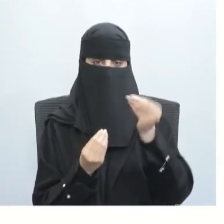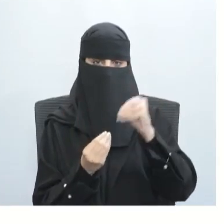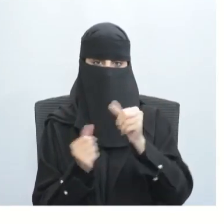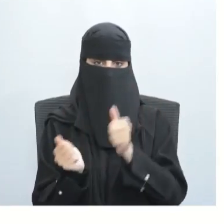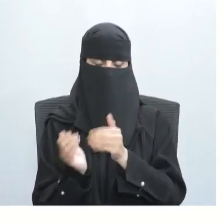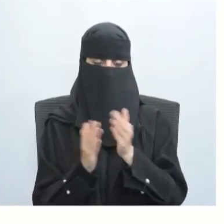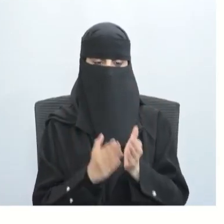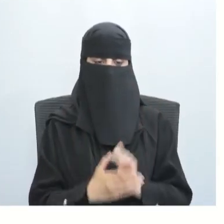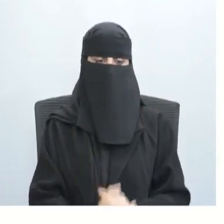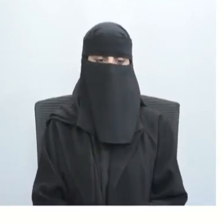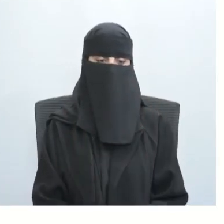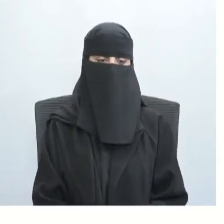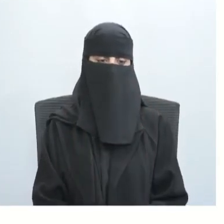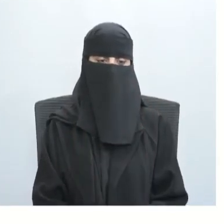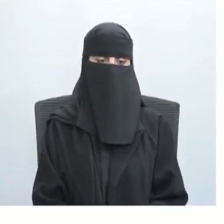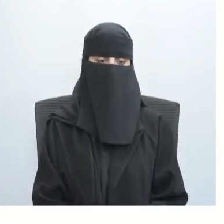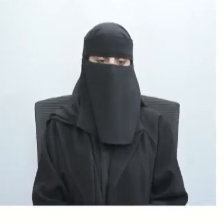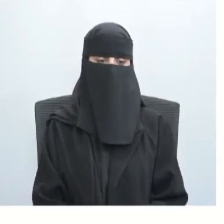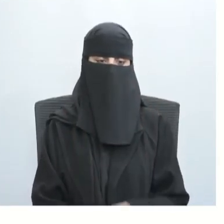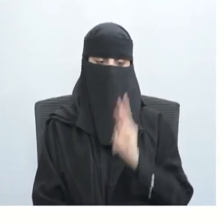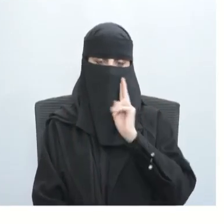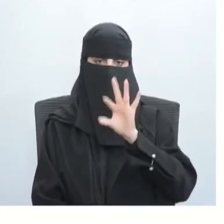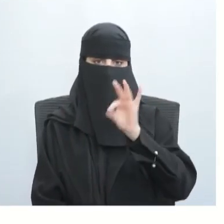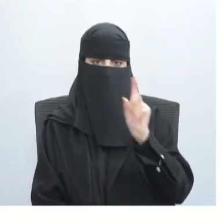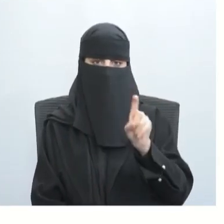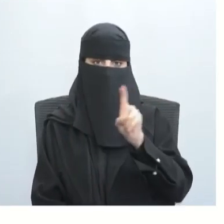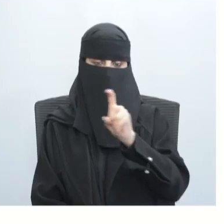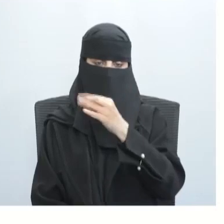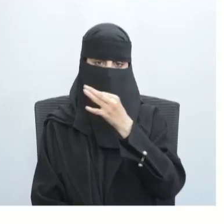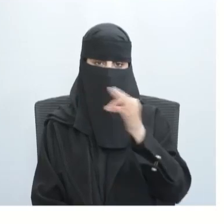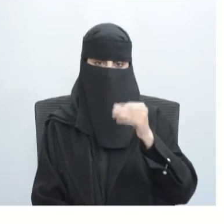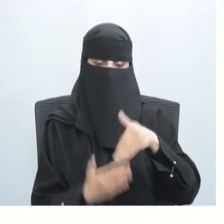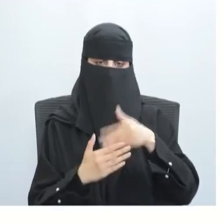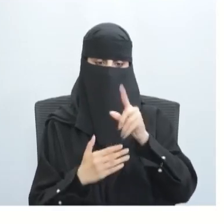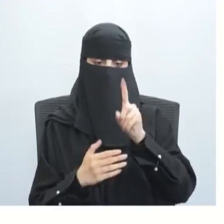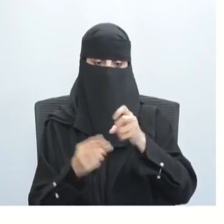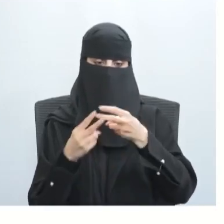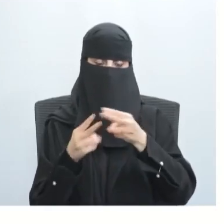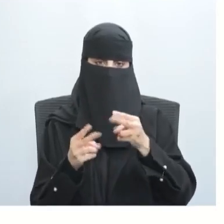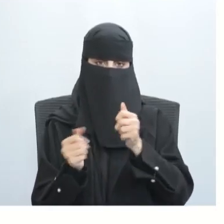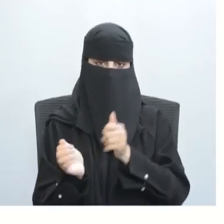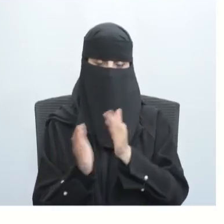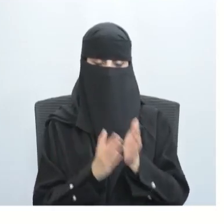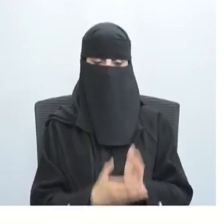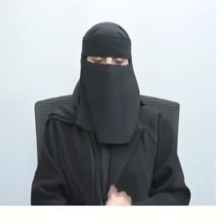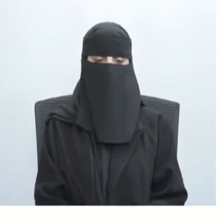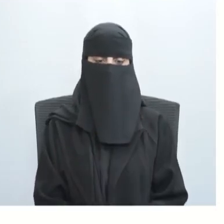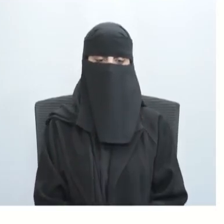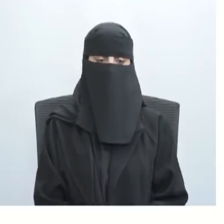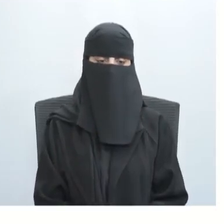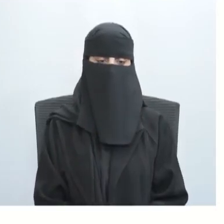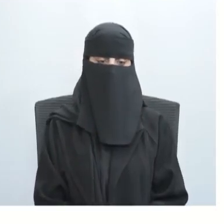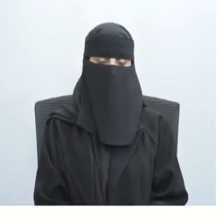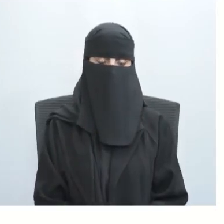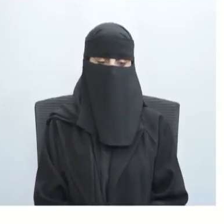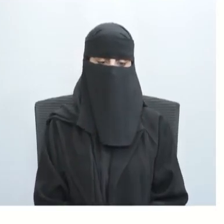طريق اوبن فايل او عن طريق قائمه وبعد ذلك نحدد الملفات التي نريد